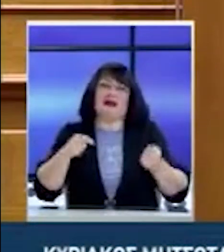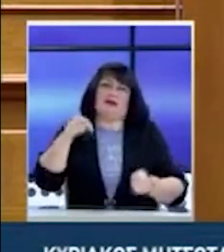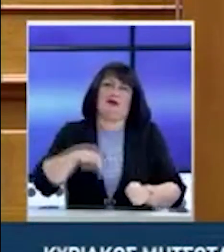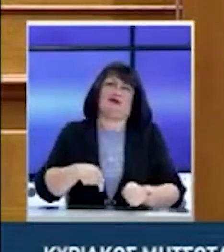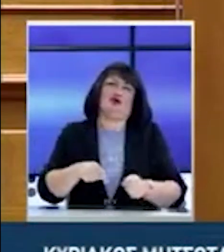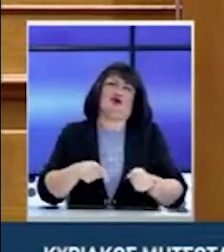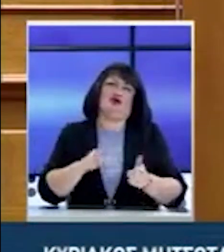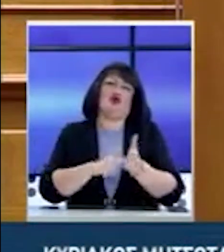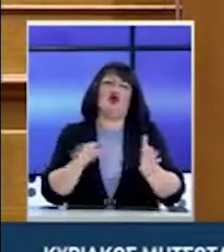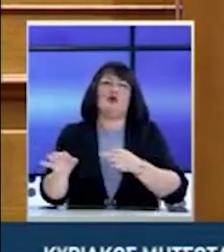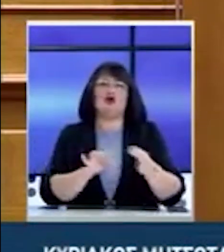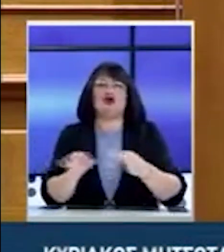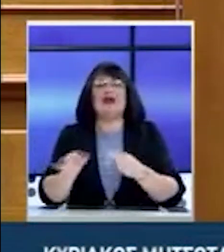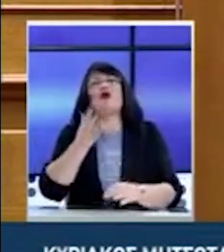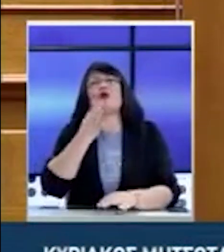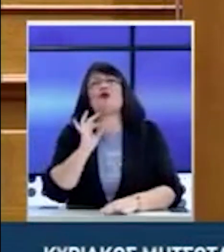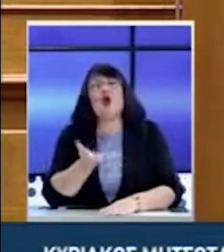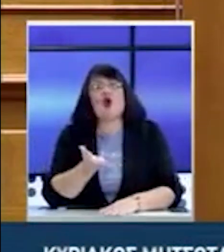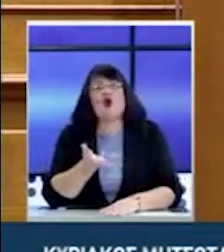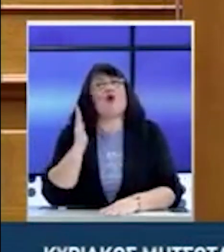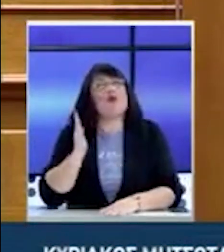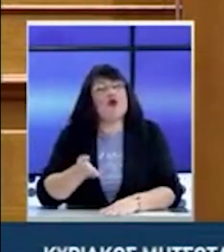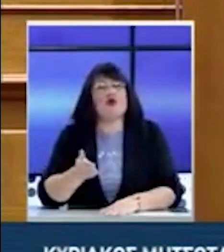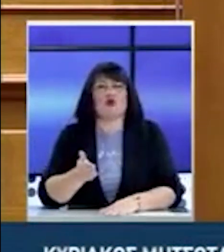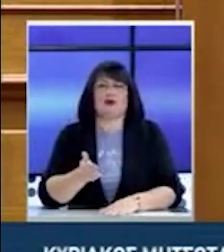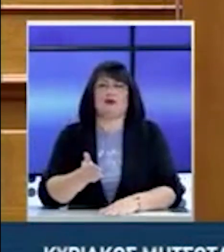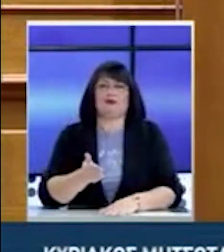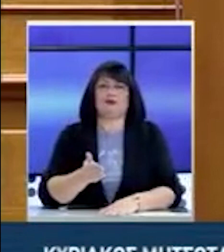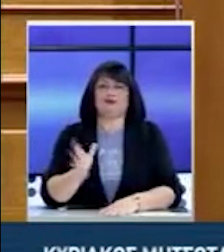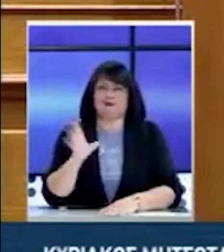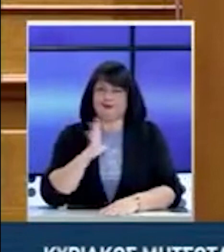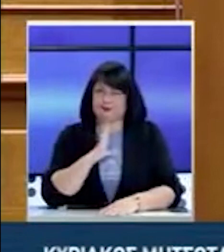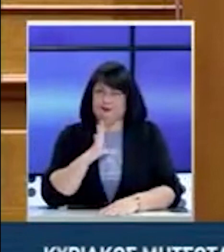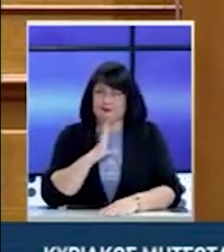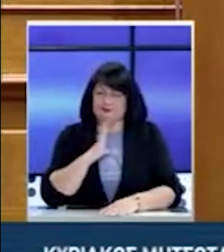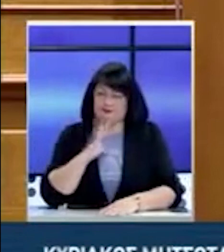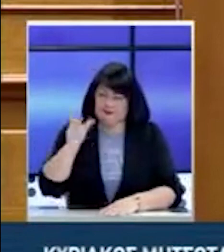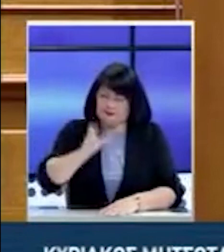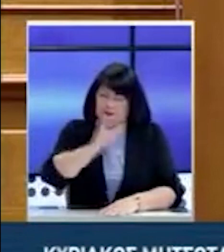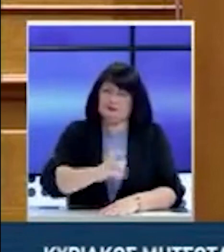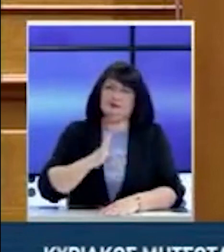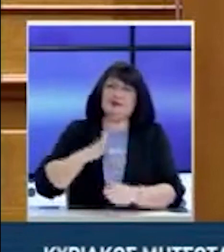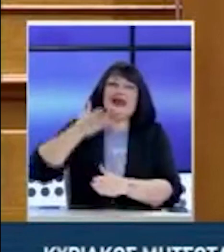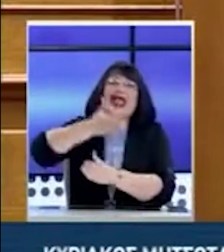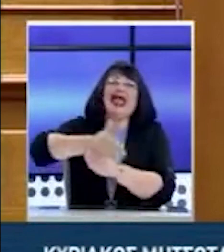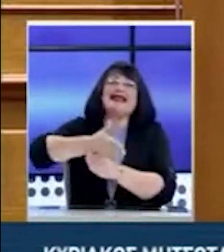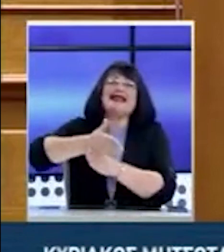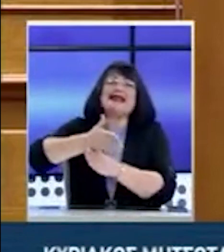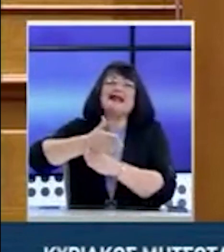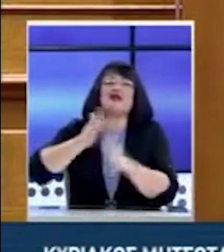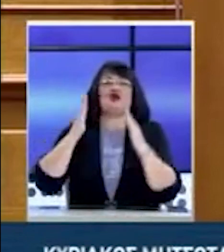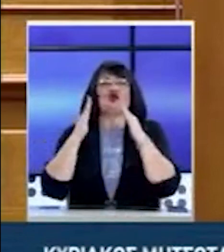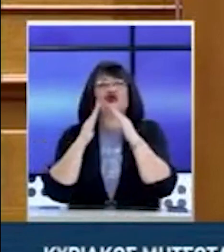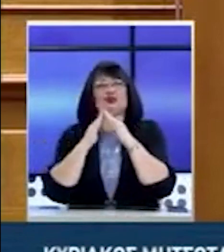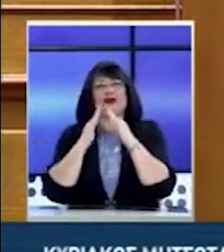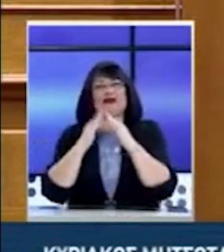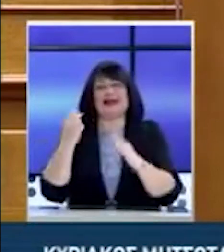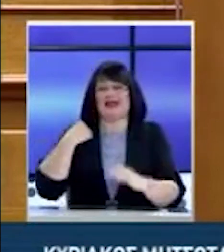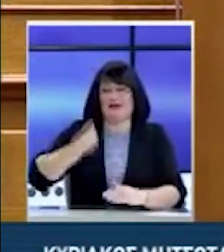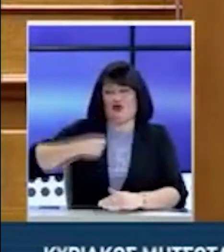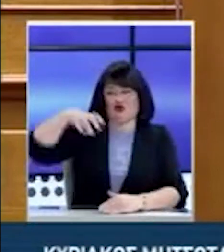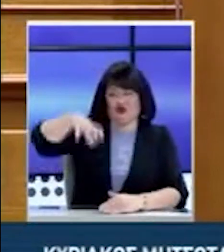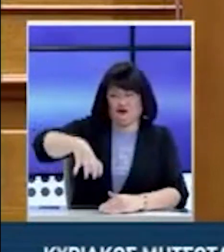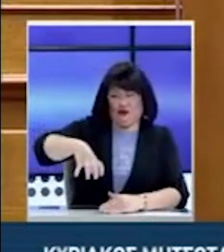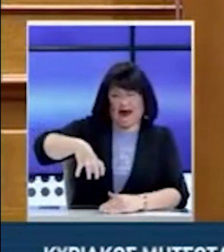νομοσχέδιο αυτό, ακριβώς γιατί έχουν τη δυνατότητα οι συμπολίτες μας να μισθώσουν το σπίτι από έναν δημόσιο